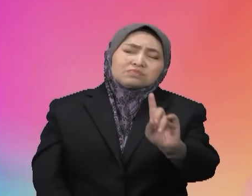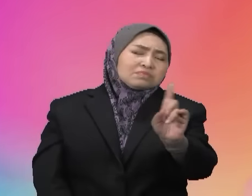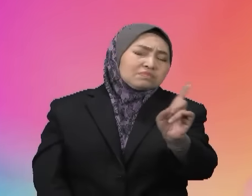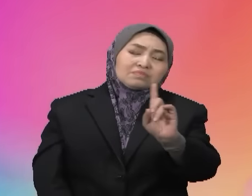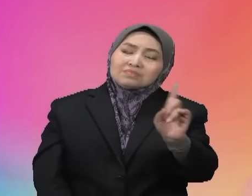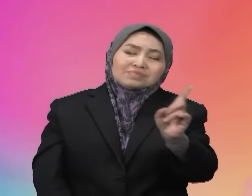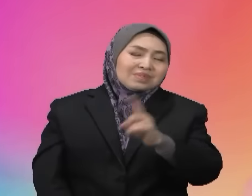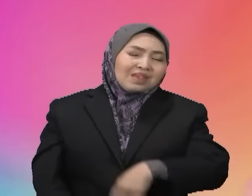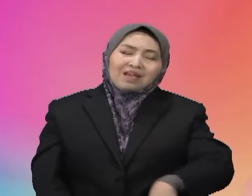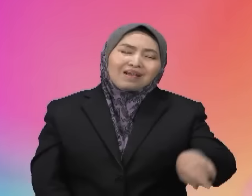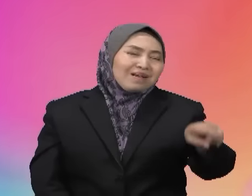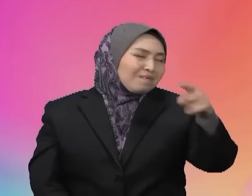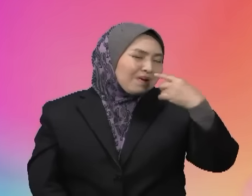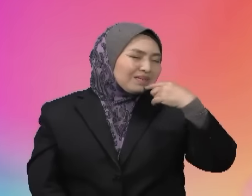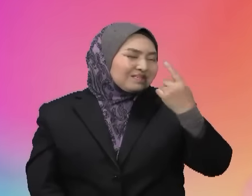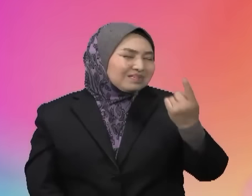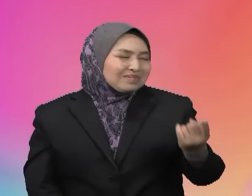ta'tadhiru